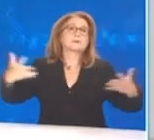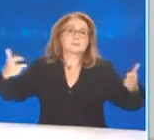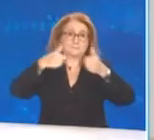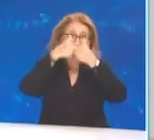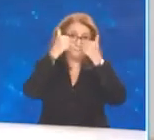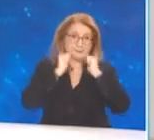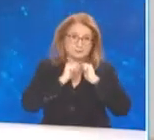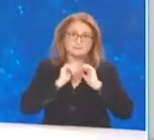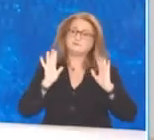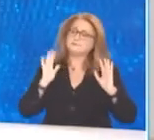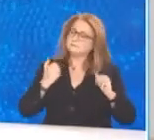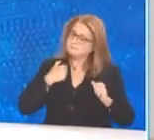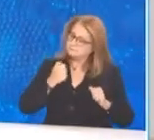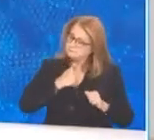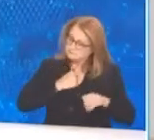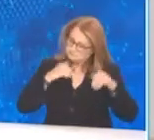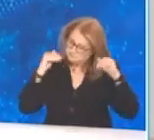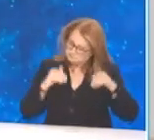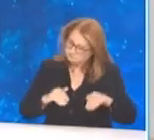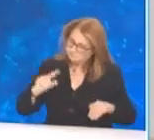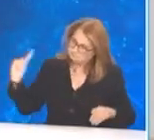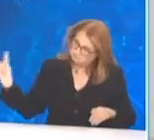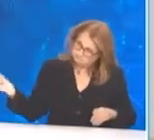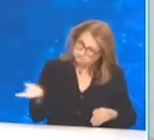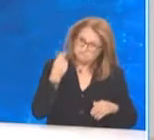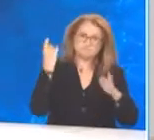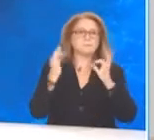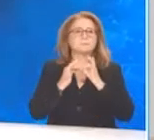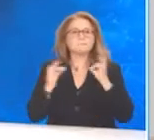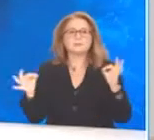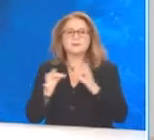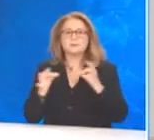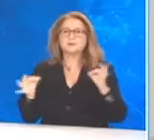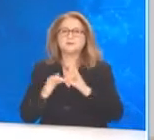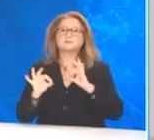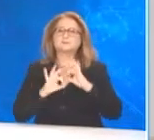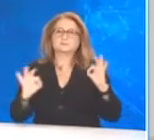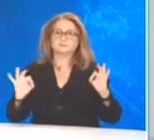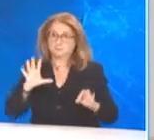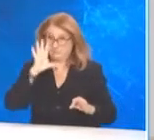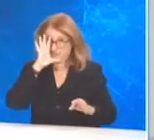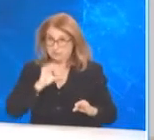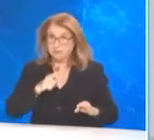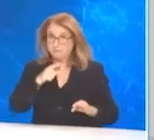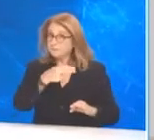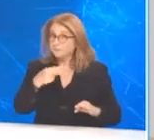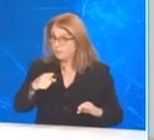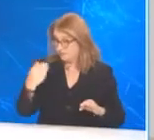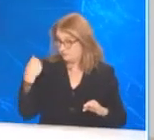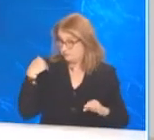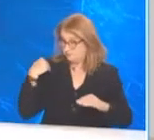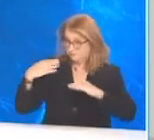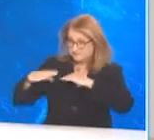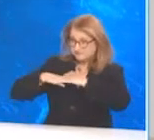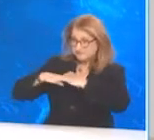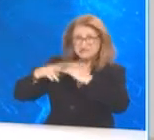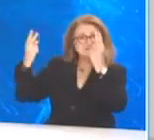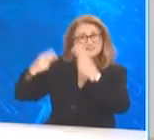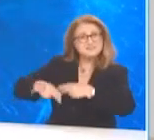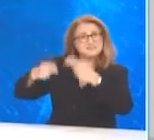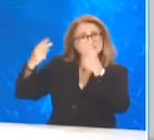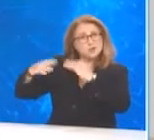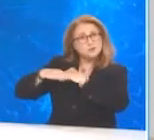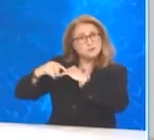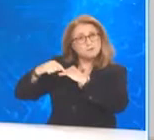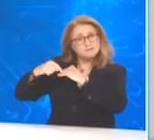Από εκεί και πέρα, προφανώς το ζήτημα των χερσαίων συνόρων μας απασχολεί. Θα δείτε το ποσοστό των ελέγχων μας στα χερσαία σύνορα είναι